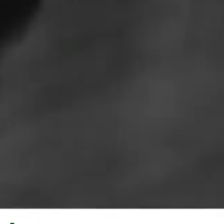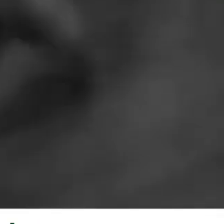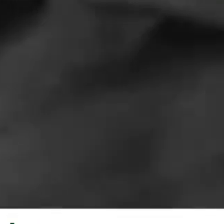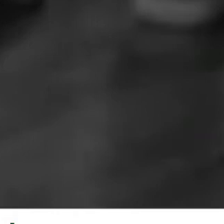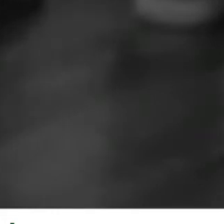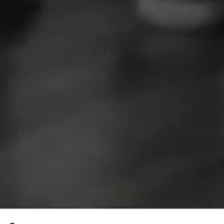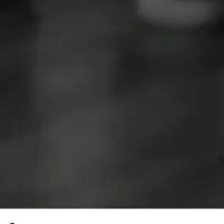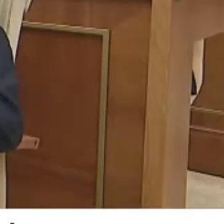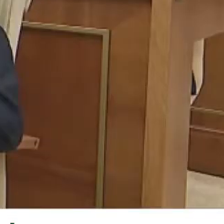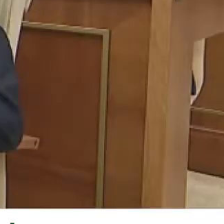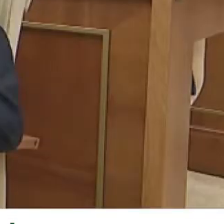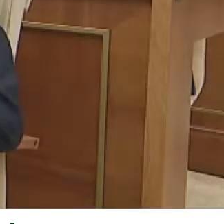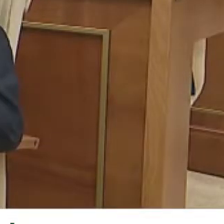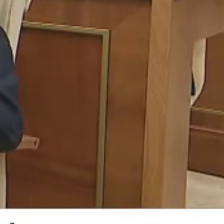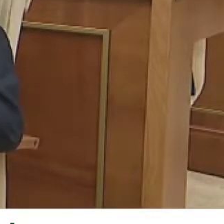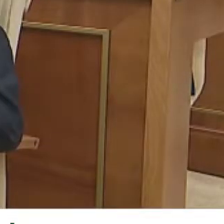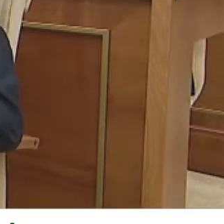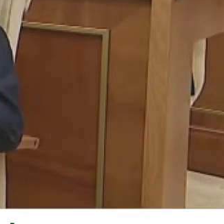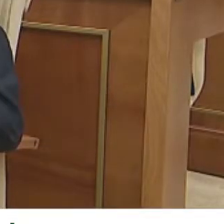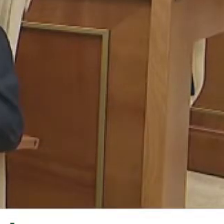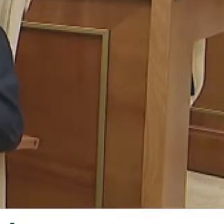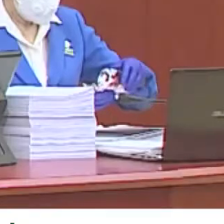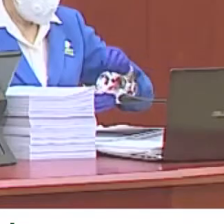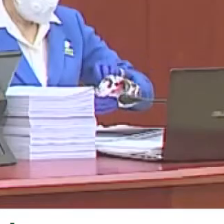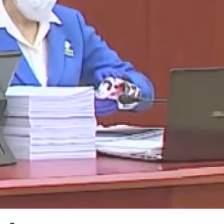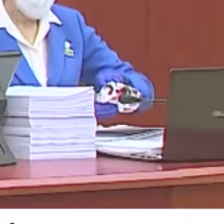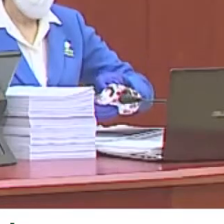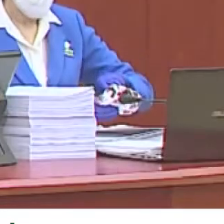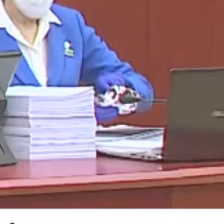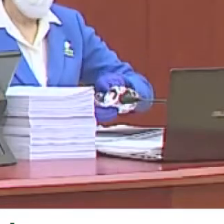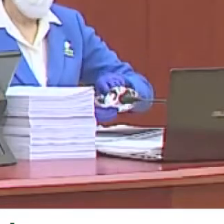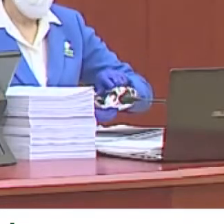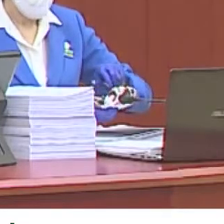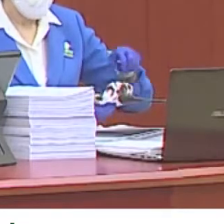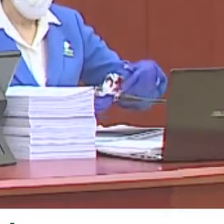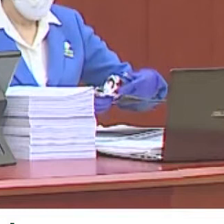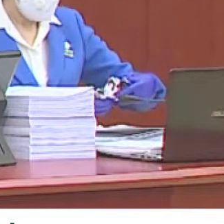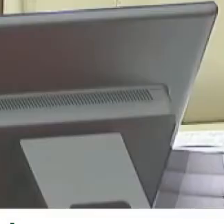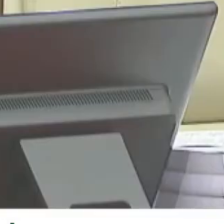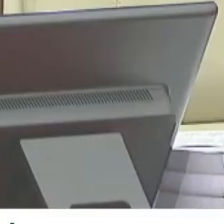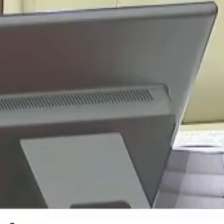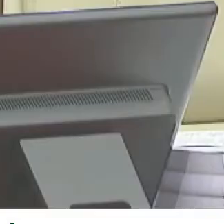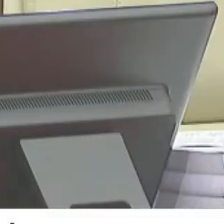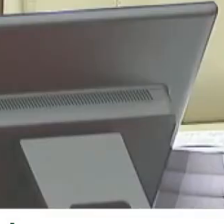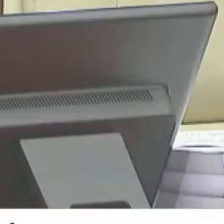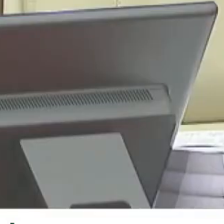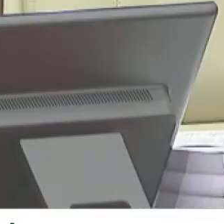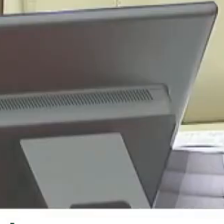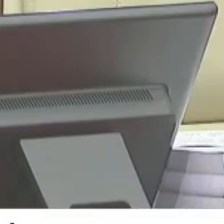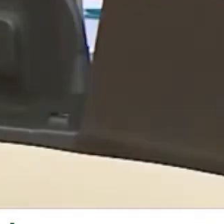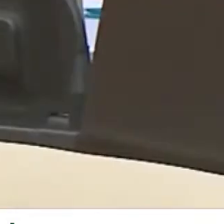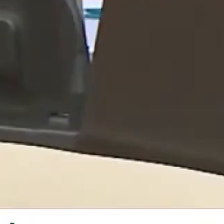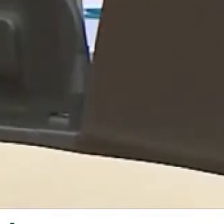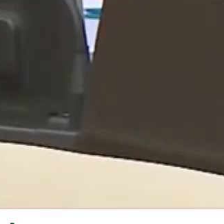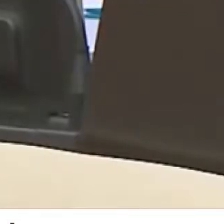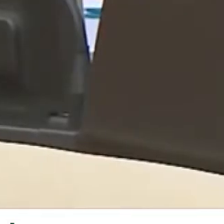азаяр емес. Мәжіліс төрағасы Нұрлан Нығматулин осы заңның аясында жедел объективті қарапайым түсінікті механизм әзірлеу керектігін ұсынды. Сондай-ақ